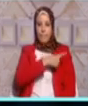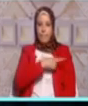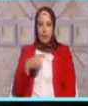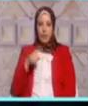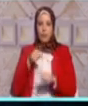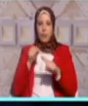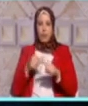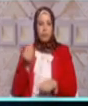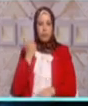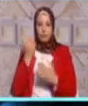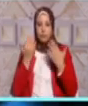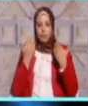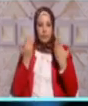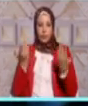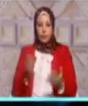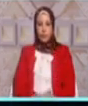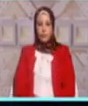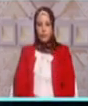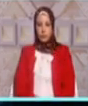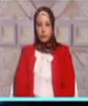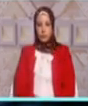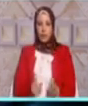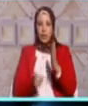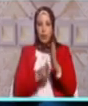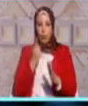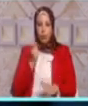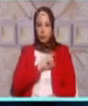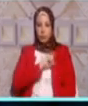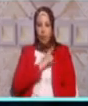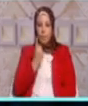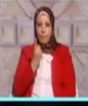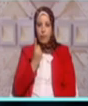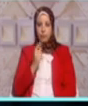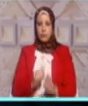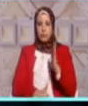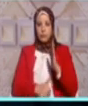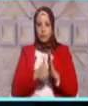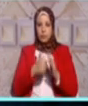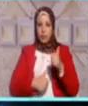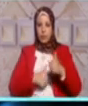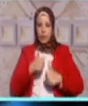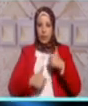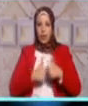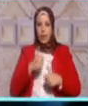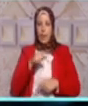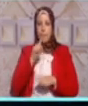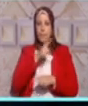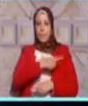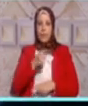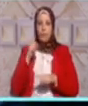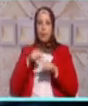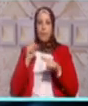يعني لاول مره الحقيقه ان يكون ما فيش طالب حصل على 100%. يعني على ما اعتقد